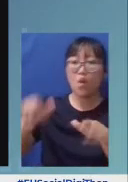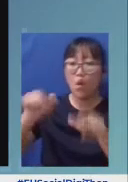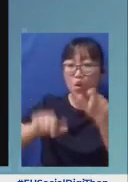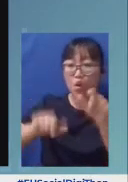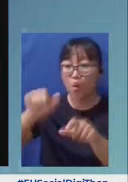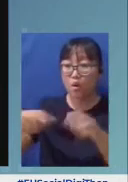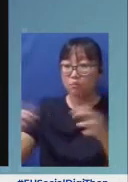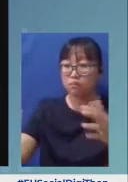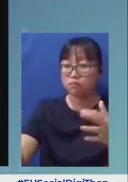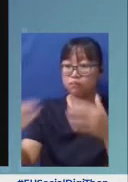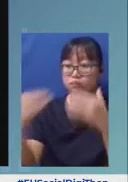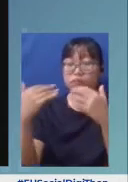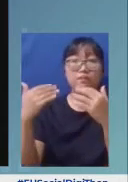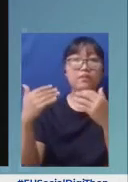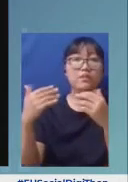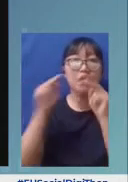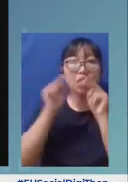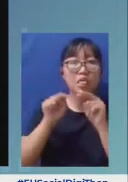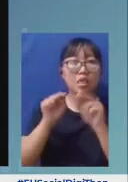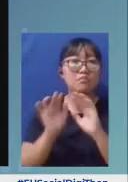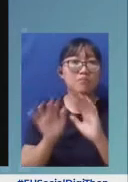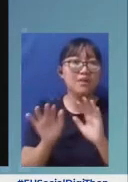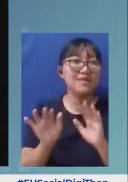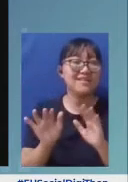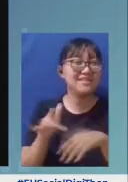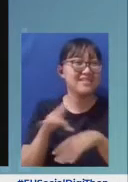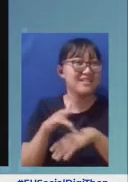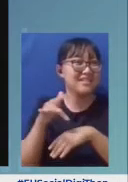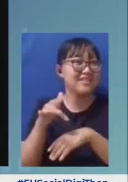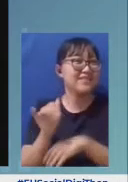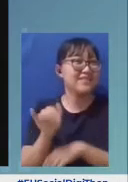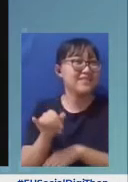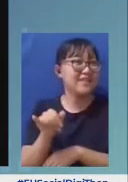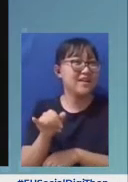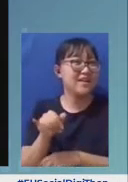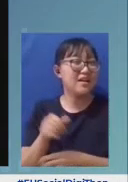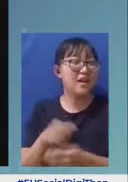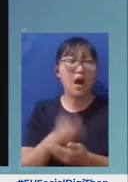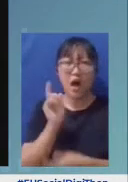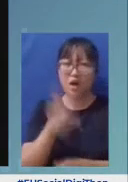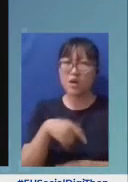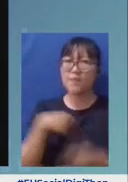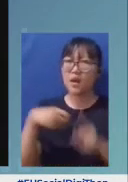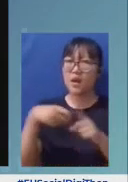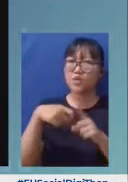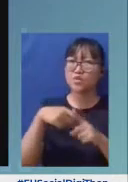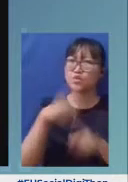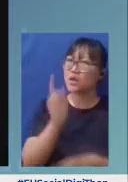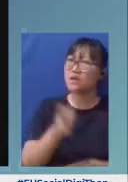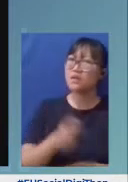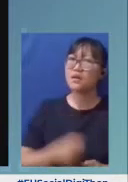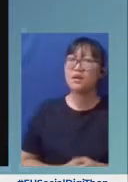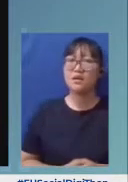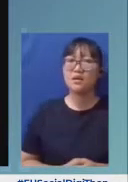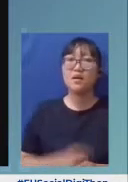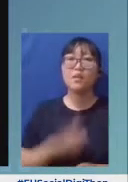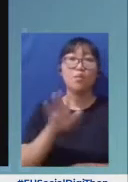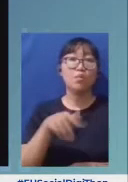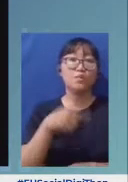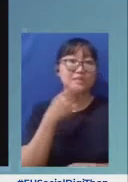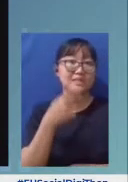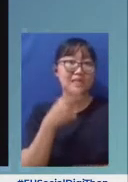banget, ya. Ada nggak yang pernah jadi kasus ya? Oh ya ada. Aku mau cerita nih ya. Ini ada waktu